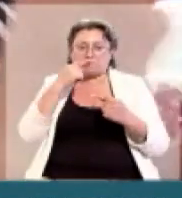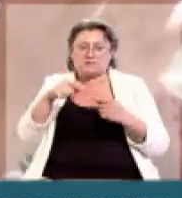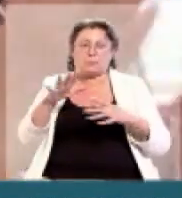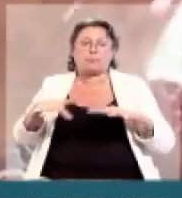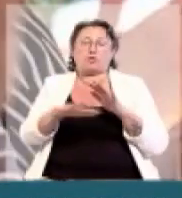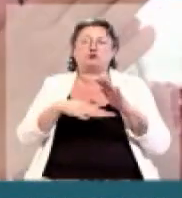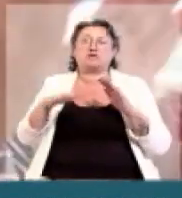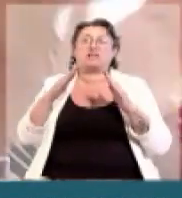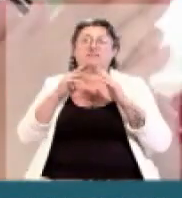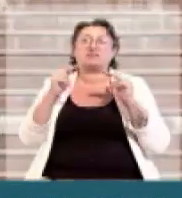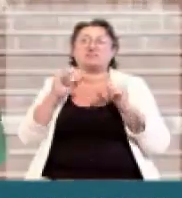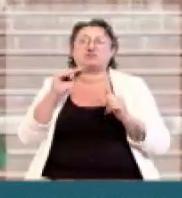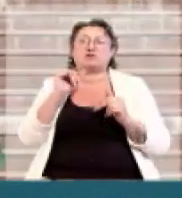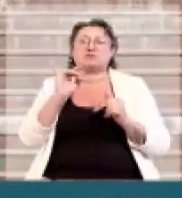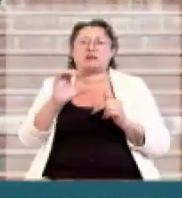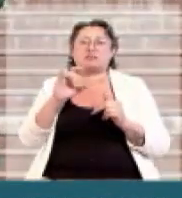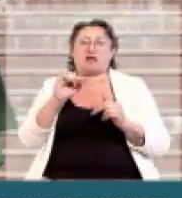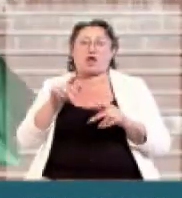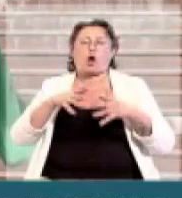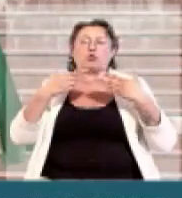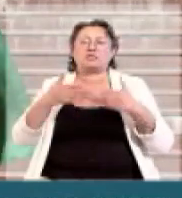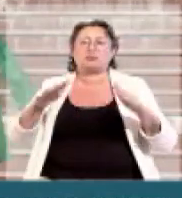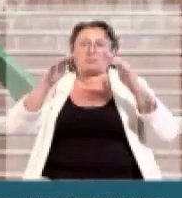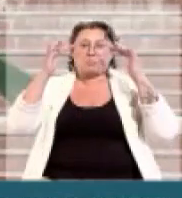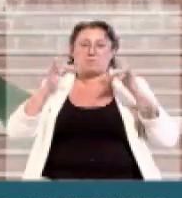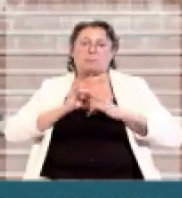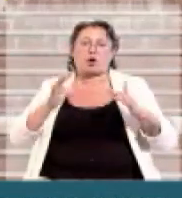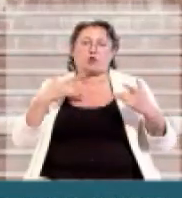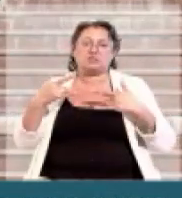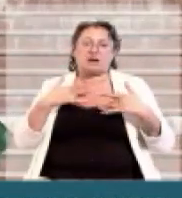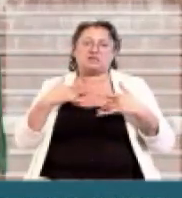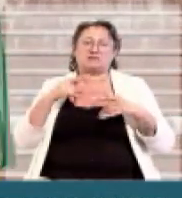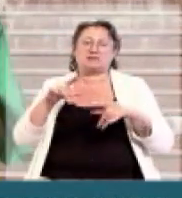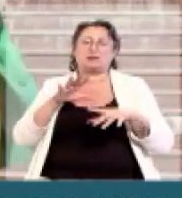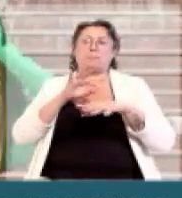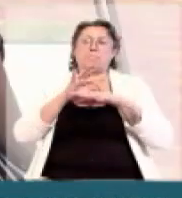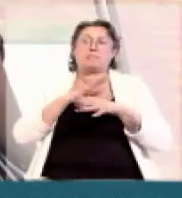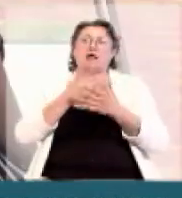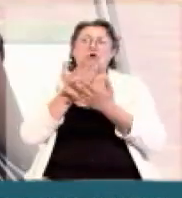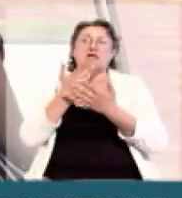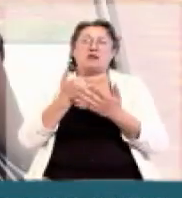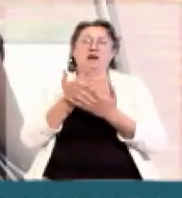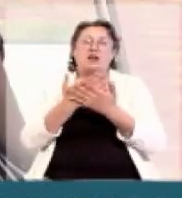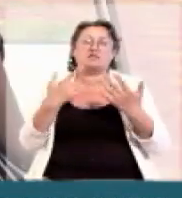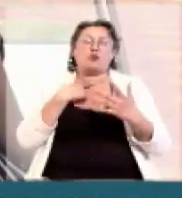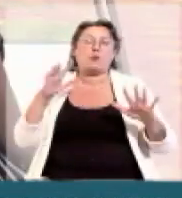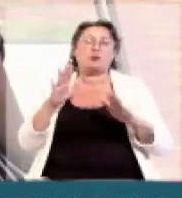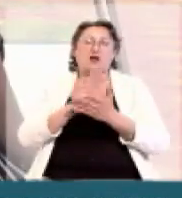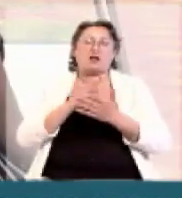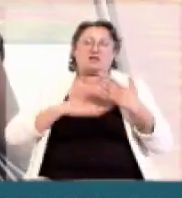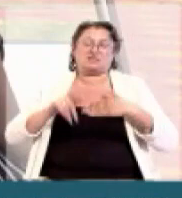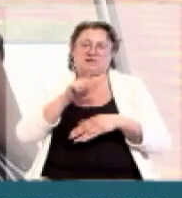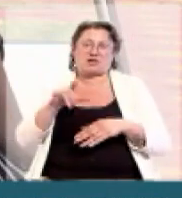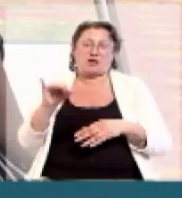ждала на площади дворца Жастар-Сарае. Под открытым небом праздничный концерт то и дело разбавлялся радостными возгласами горожан